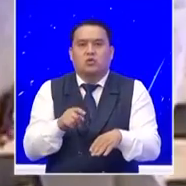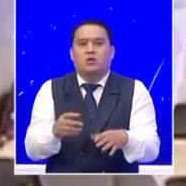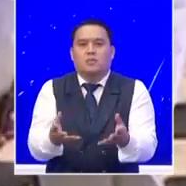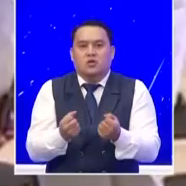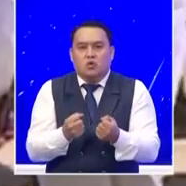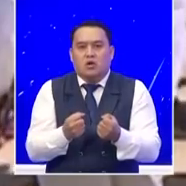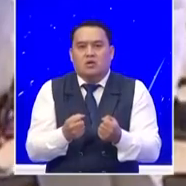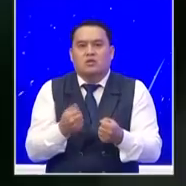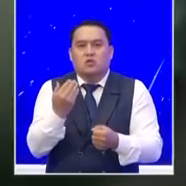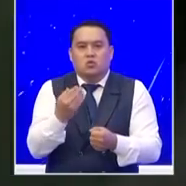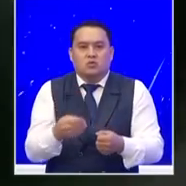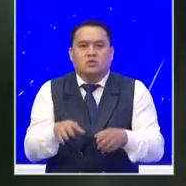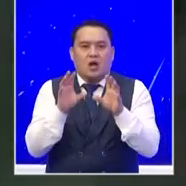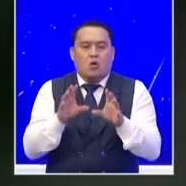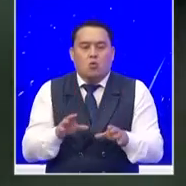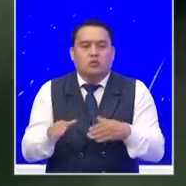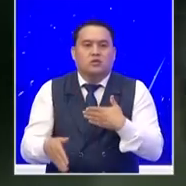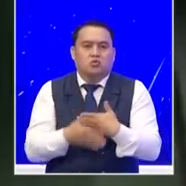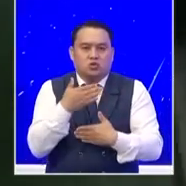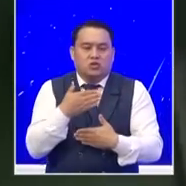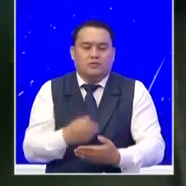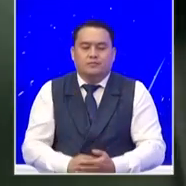в отношении них предусмотренные законом меры.